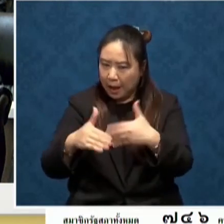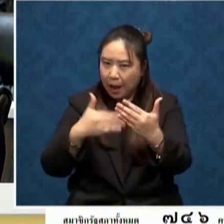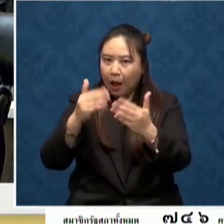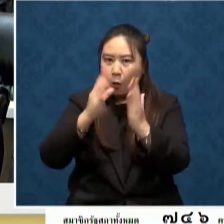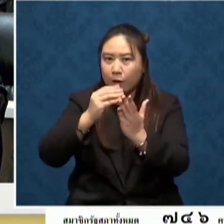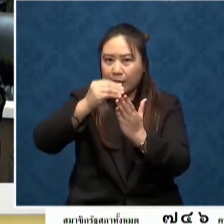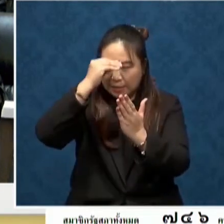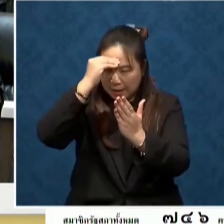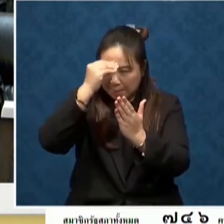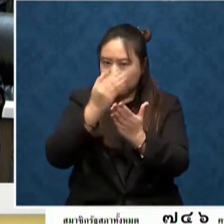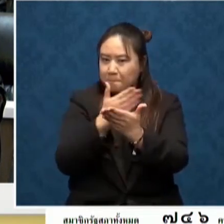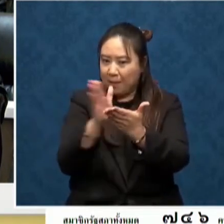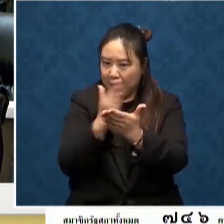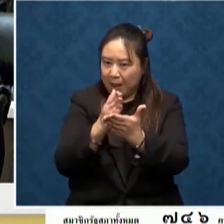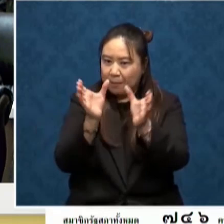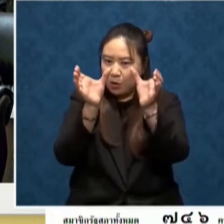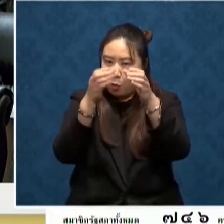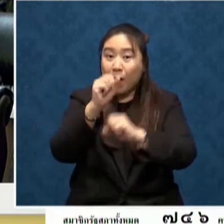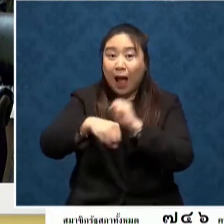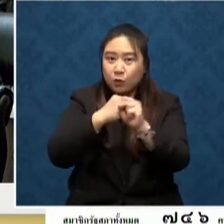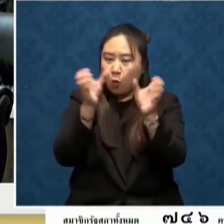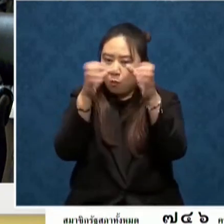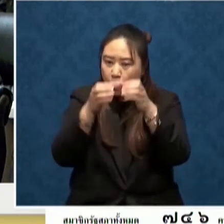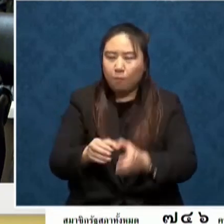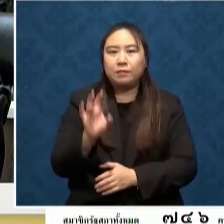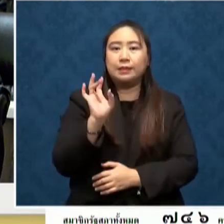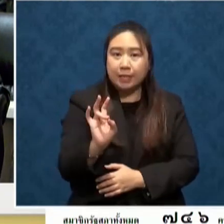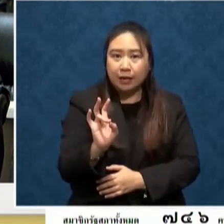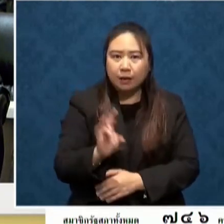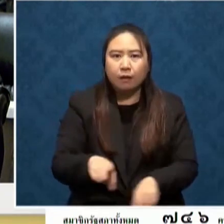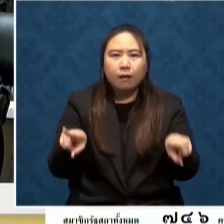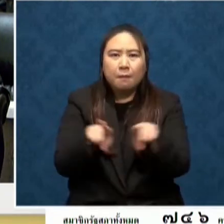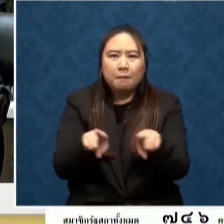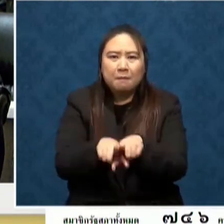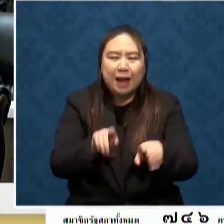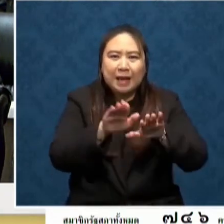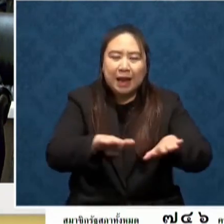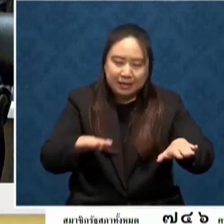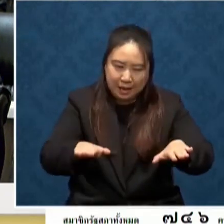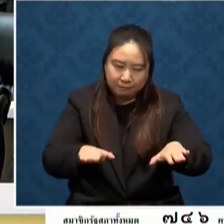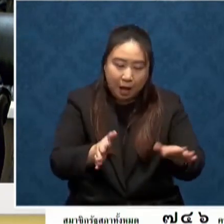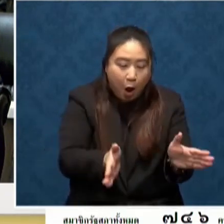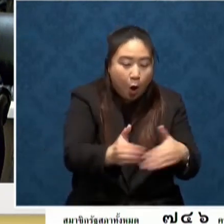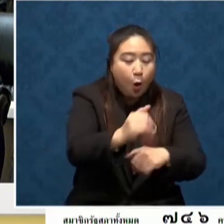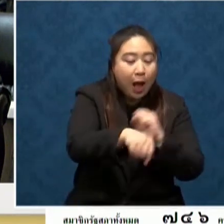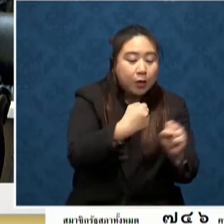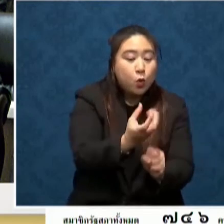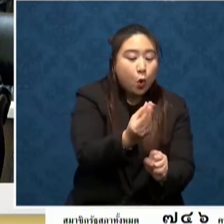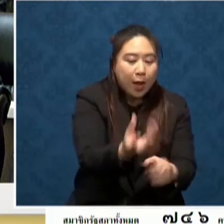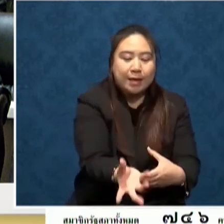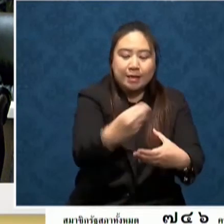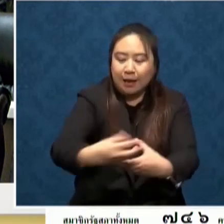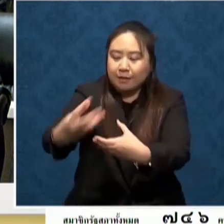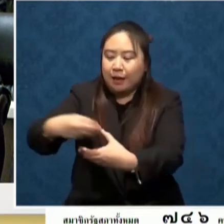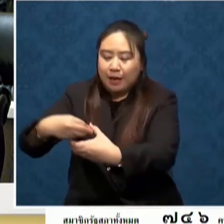ัฒนาขผเรีนออกเป็ 7 ช่งไวเหมอนดังจับเด็กยัดใ่ก่องอายุตามกร